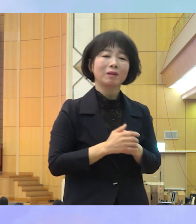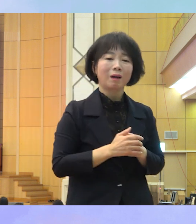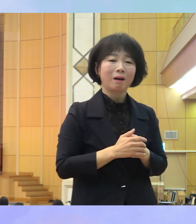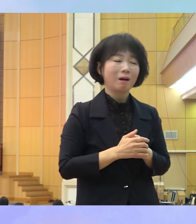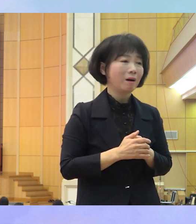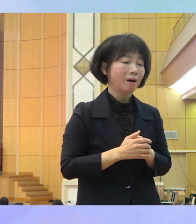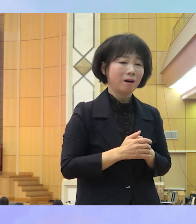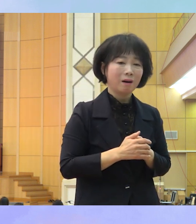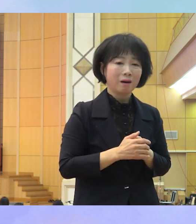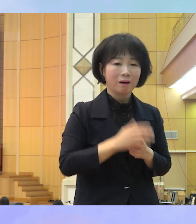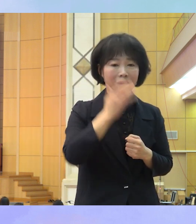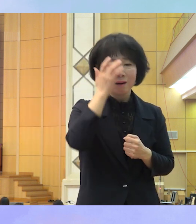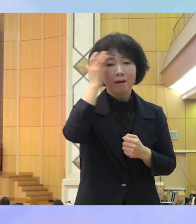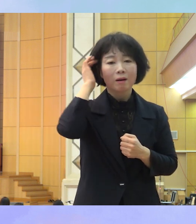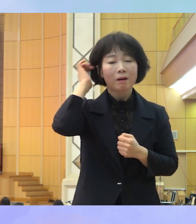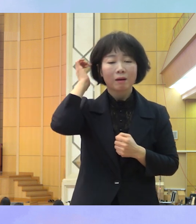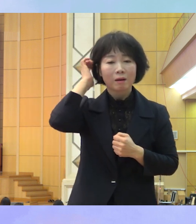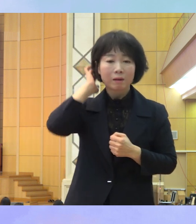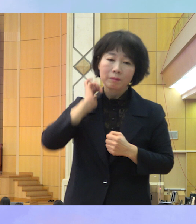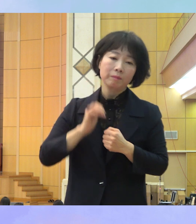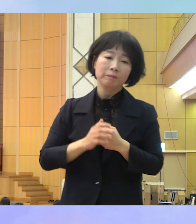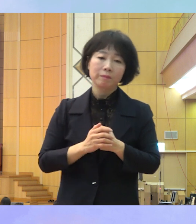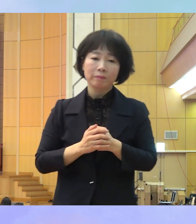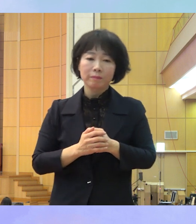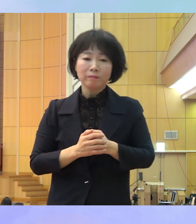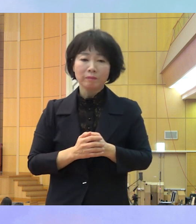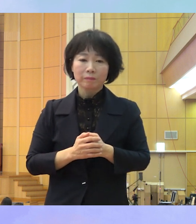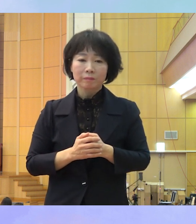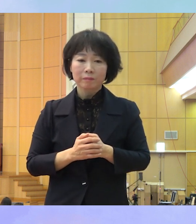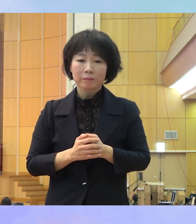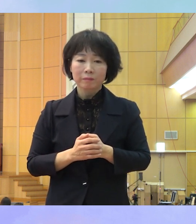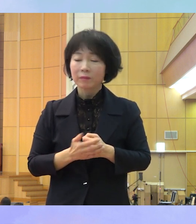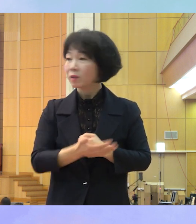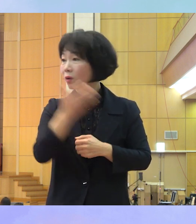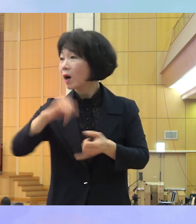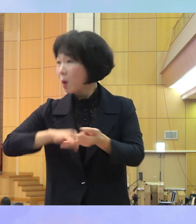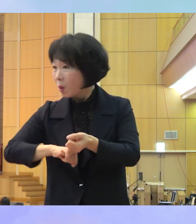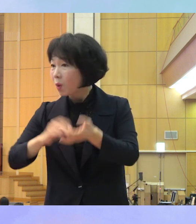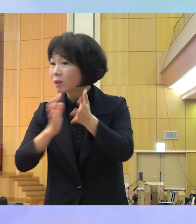올 때까지 이렇게 먹고 마시면서 주님이 오실 때까지 전하라고 하지 않았어요?